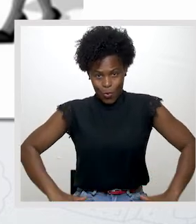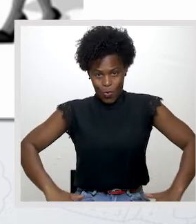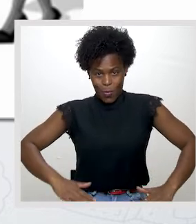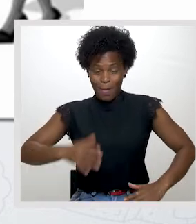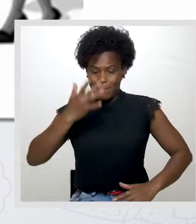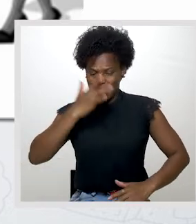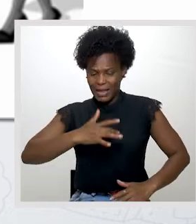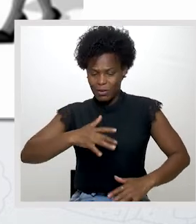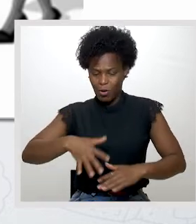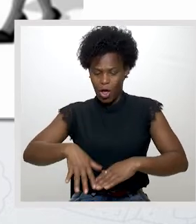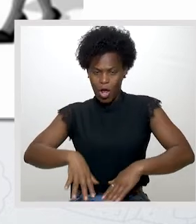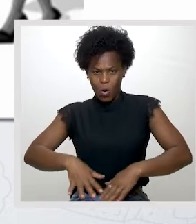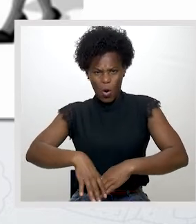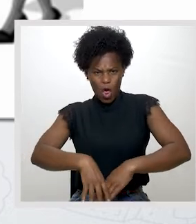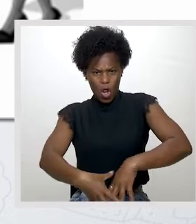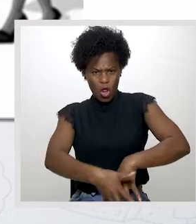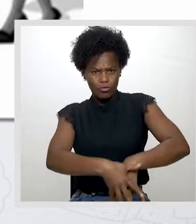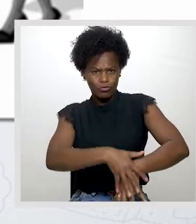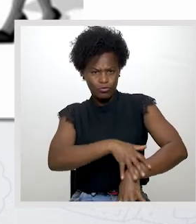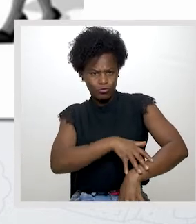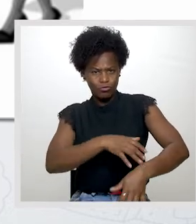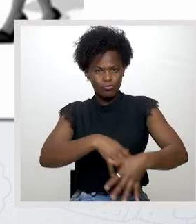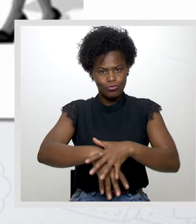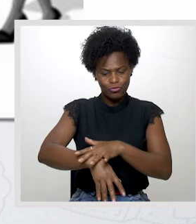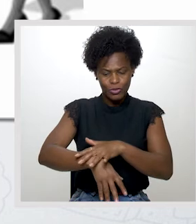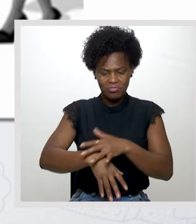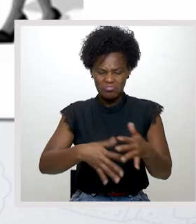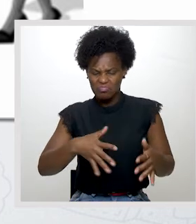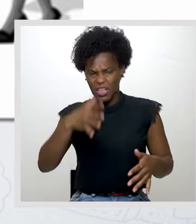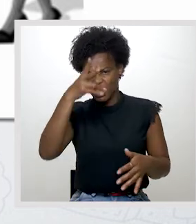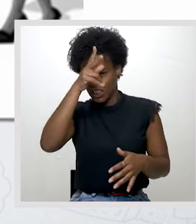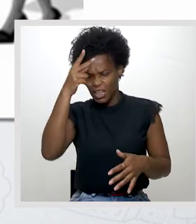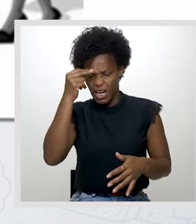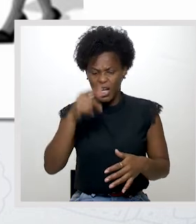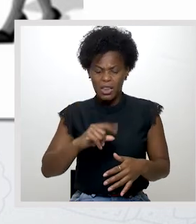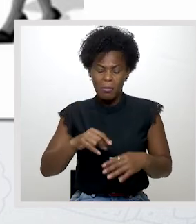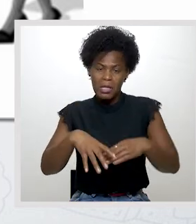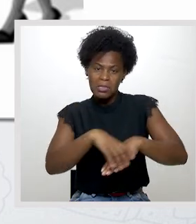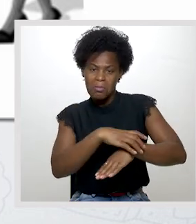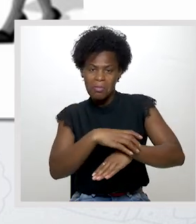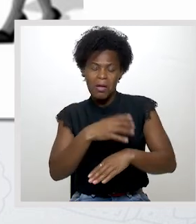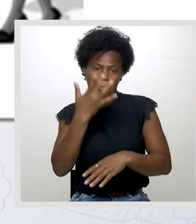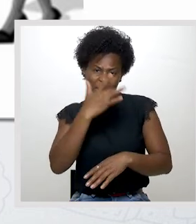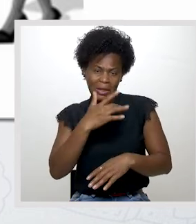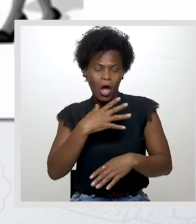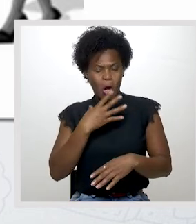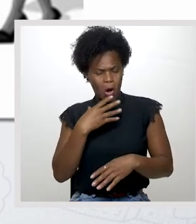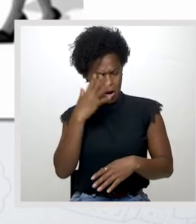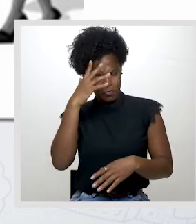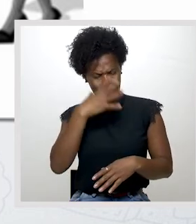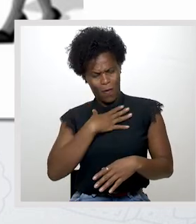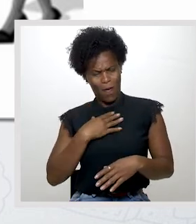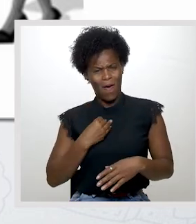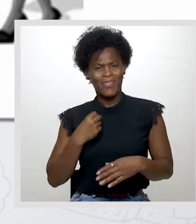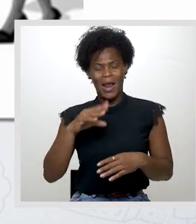gris et des chaussures noires. J'aime beaucoup être à la mode. B.